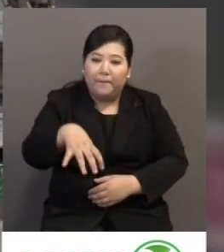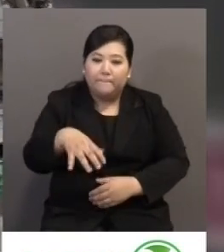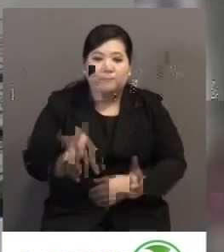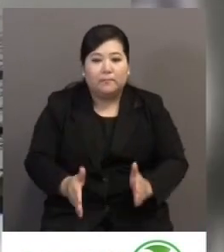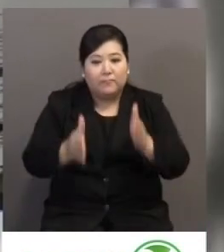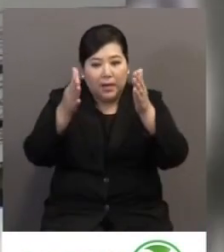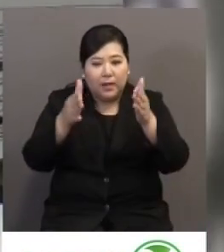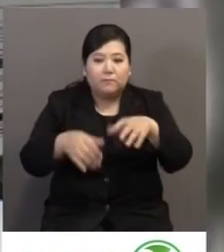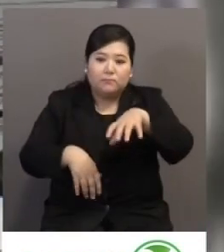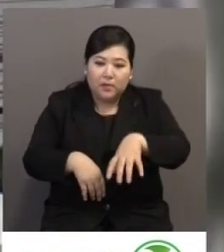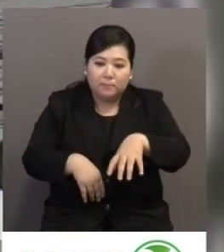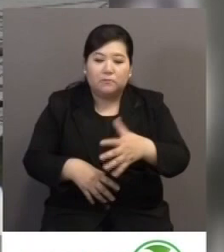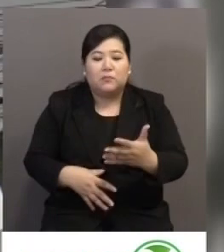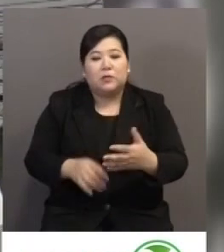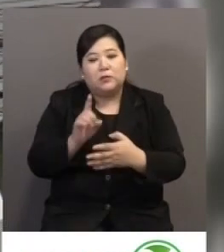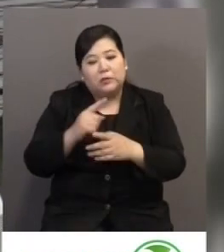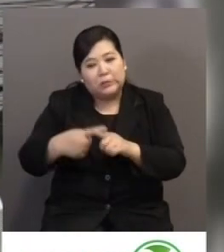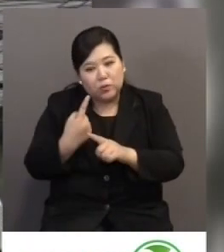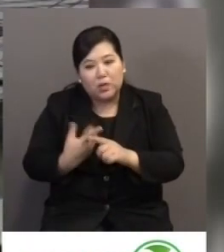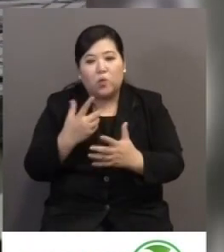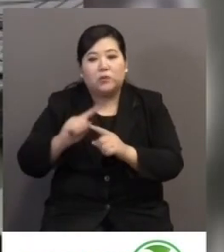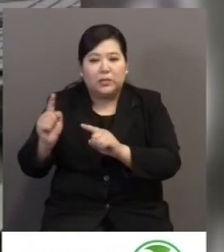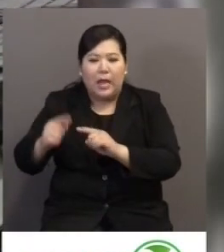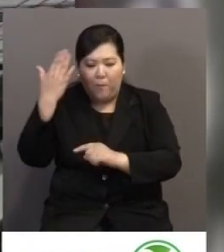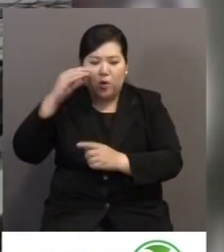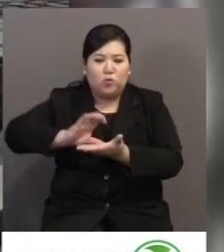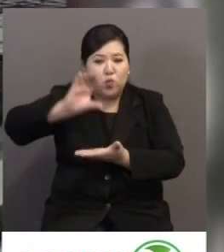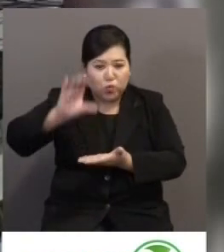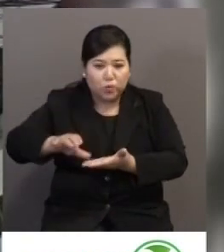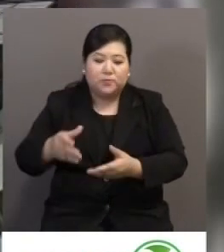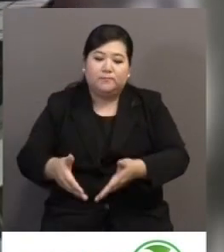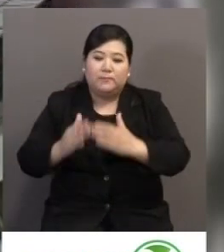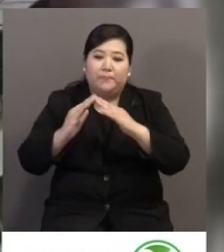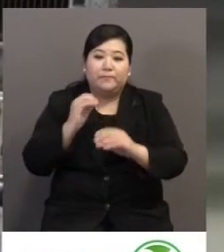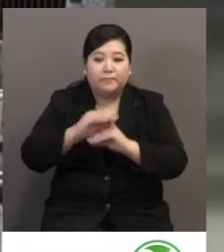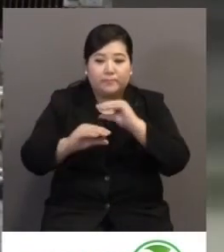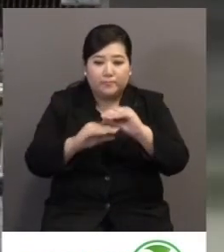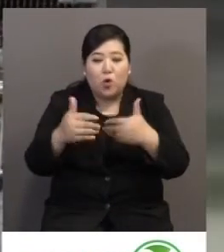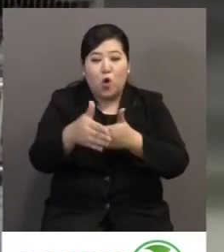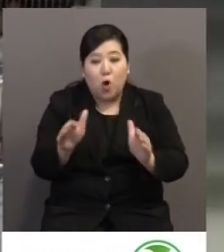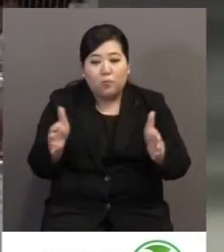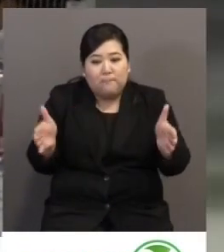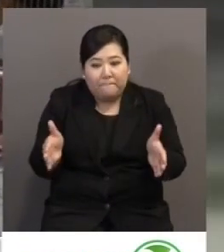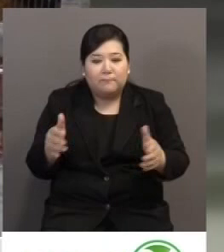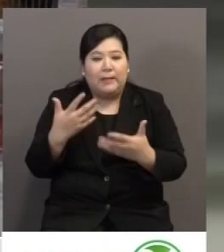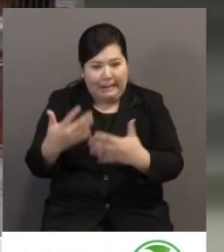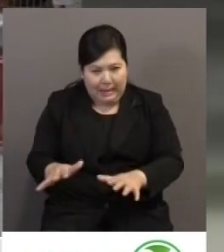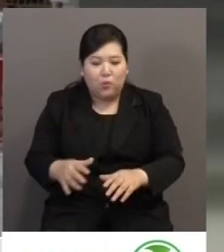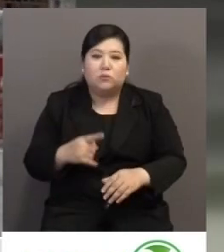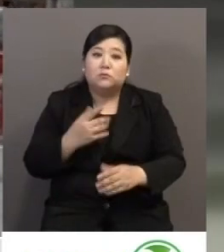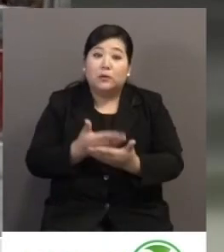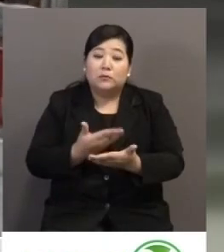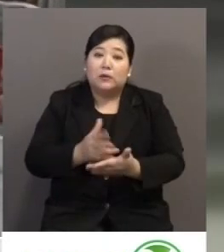ย์มีทั้งอาคารชุดอพาร์ตเมนต์เคยจะคิดไปลงทุนแล้วก็สร้างอพาร์ตเมนต์รวมถึงห้องชุดมาเรียบร้อยแล้วค่ะสำหรับเจ๊เล้งมูล